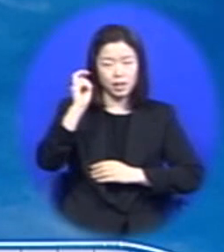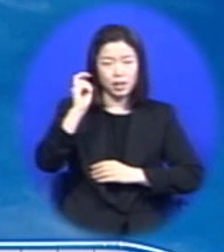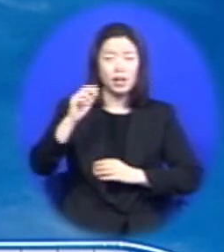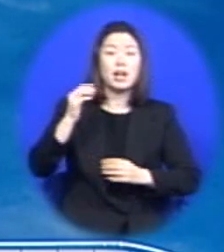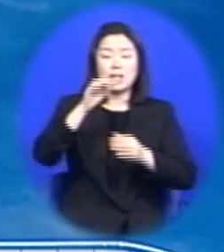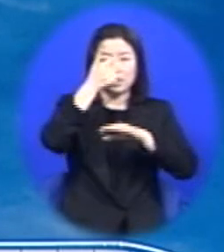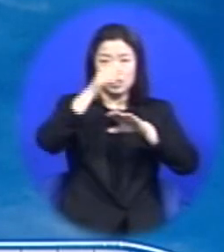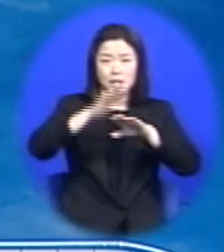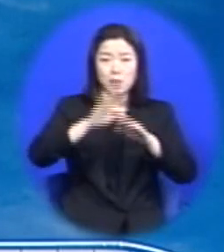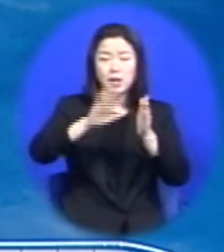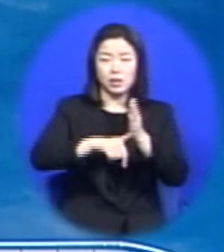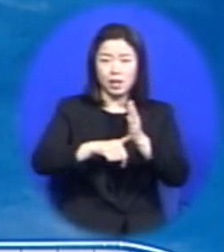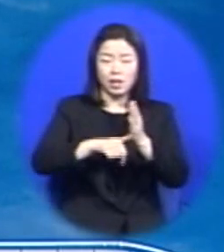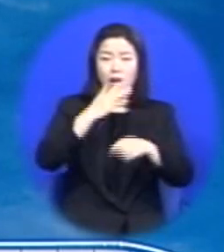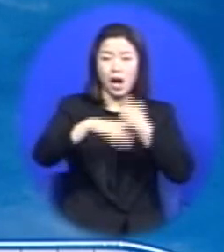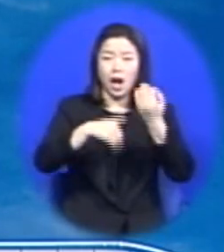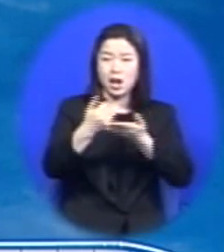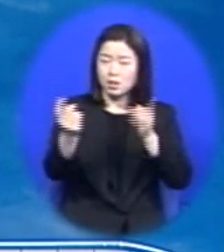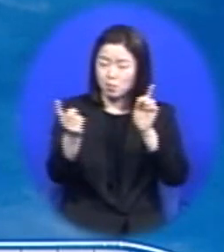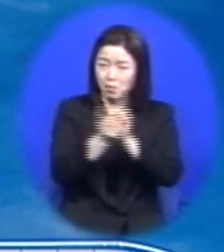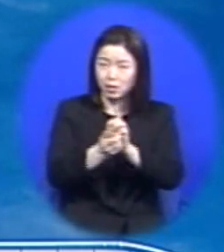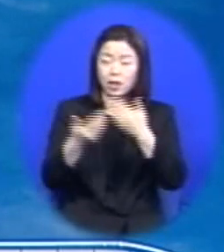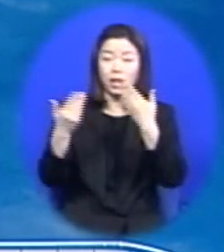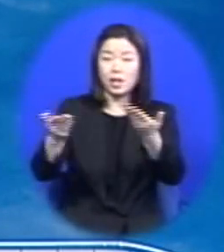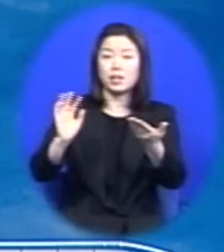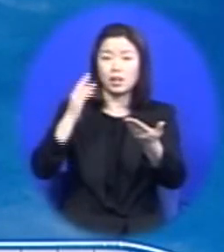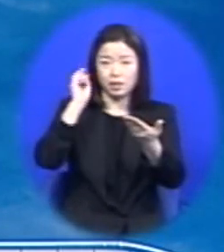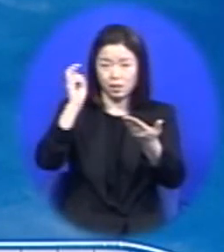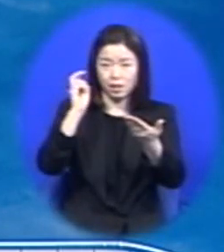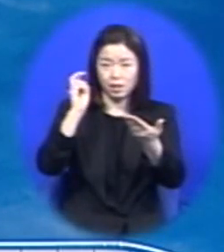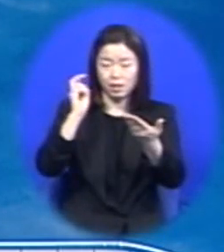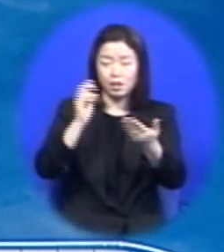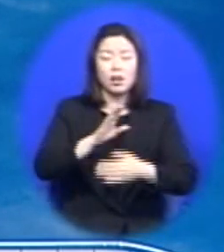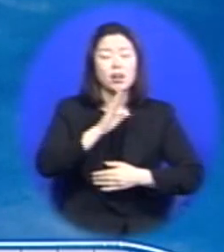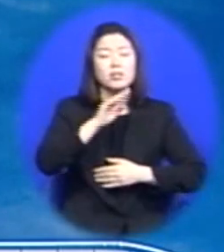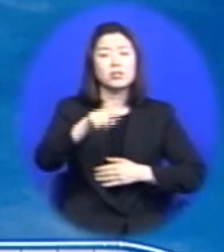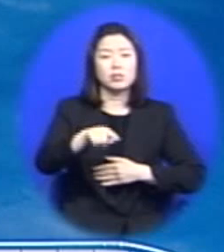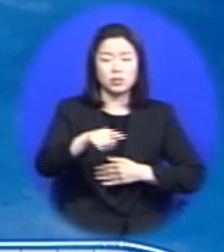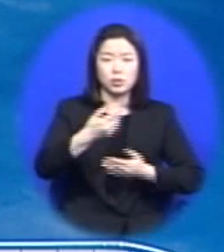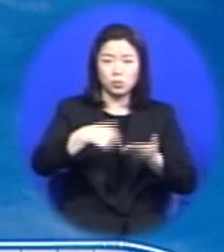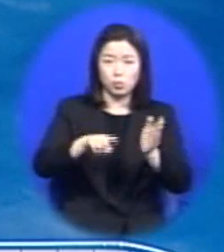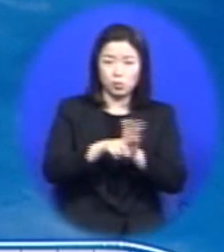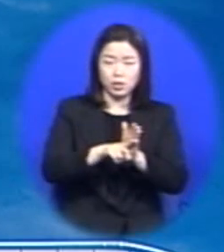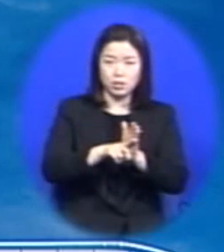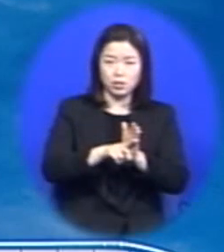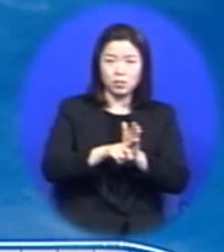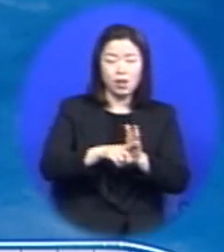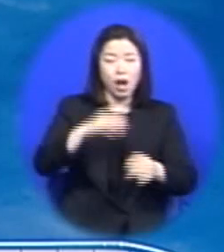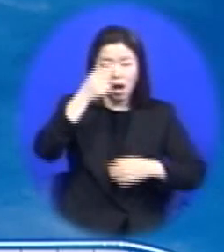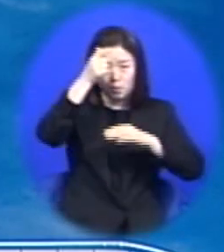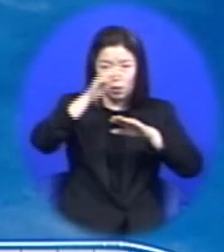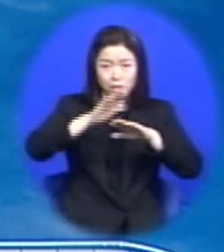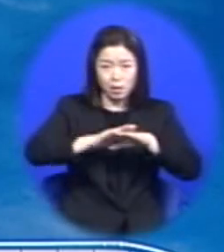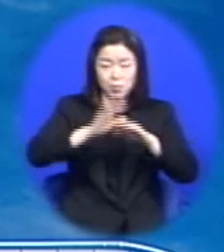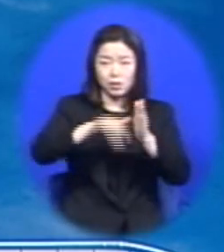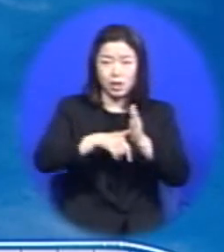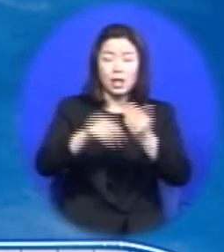하나님을 만나게 해야 되겠구나. 근데 예배 때 하나님을 만나다 보니까 찬양 시간에 손을 들고 찬양하게